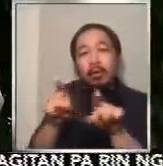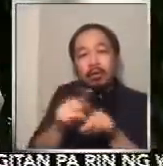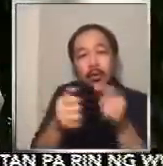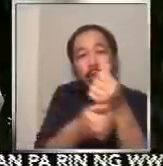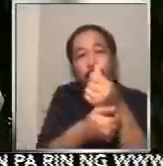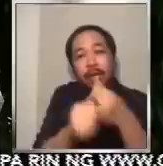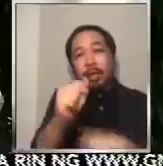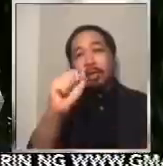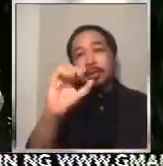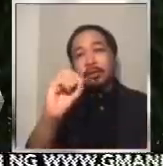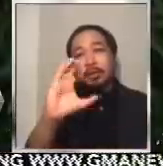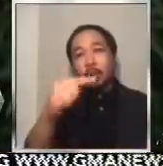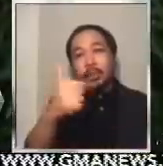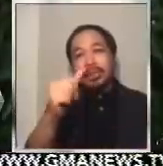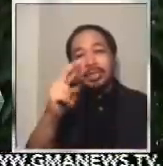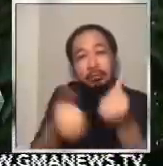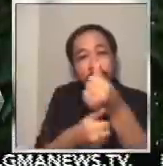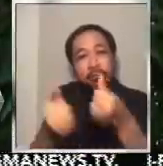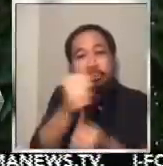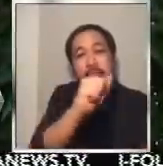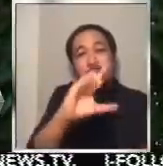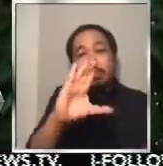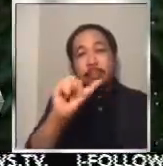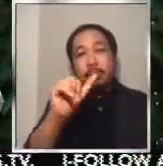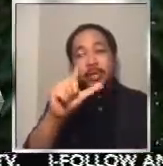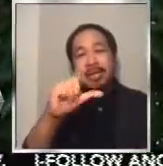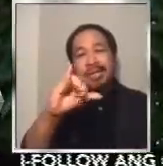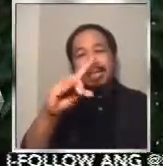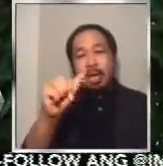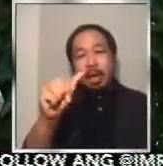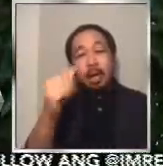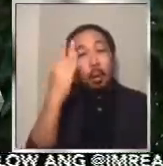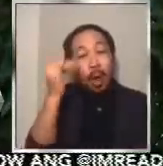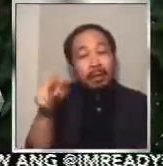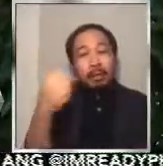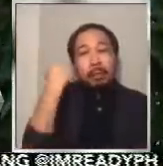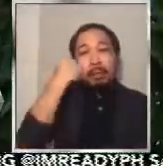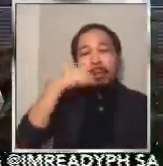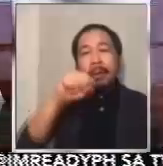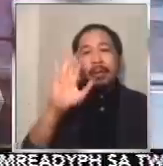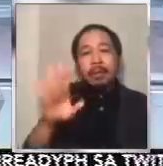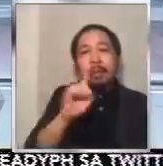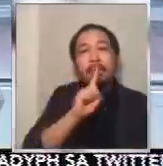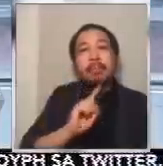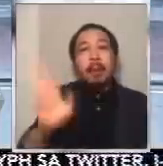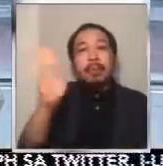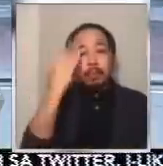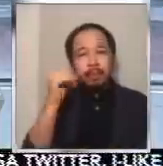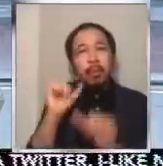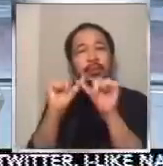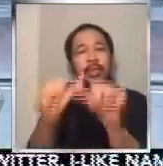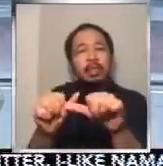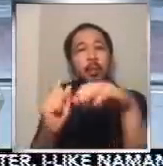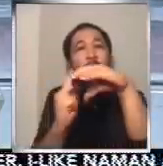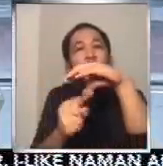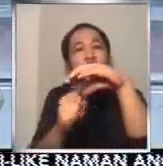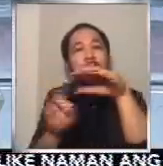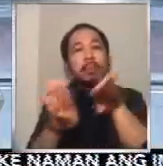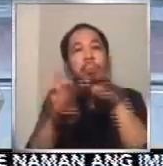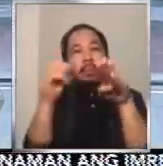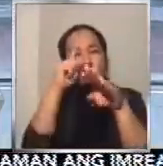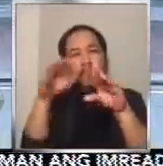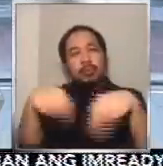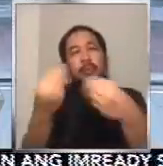hindi pagtupad ng NTC sa sinabi nito noon na mananatiling bukas ang ABS-CBN dahil magbibigay ito ng provisional authority to